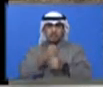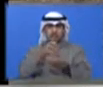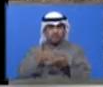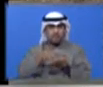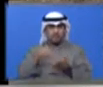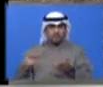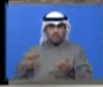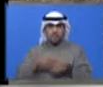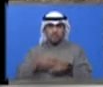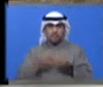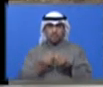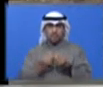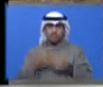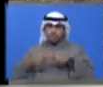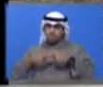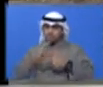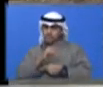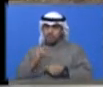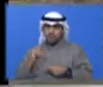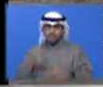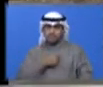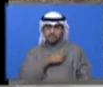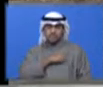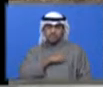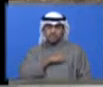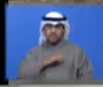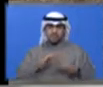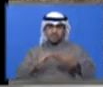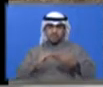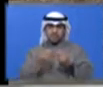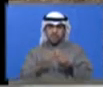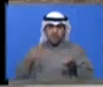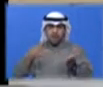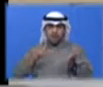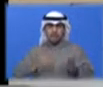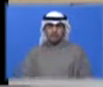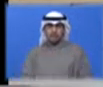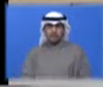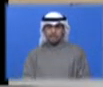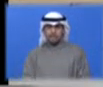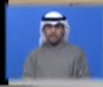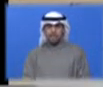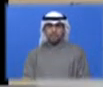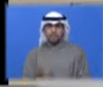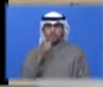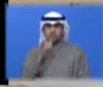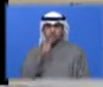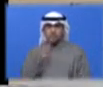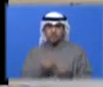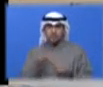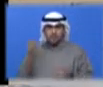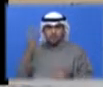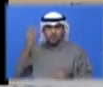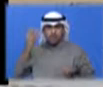وسيبقى بإذن الله من الداعمين الأكبر للقضية الفلسطينية وللاجئين الفلسطينيين وللأونروا. وما يميز المشاريع الكويتية